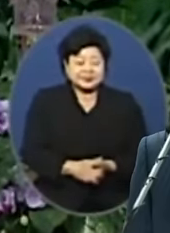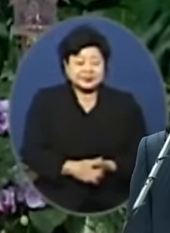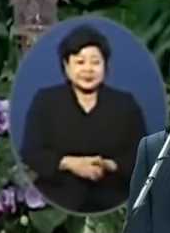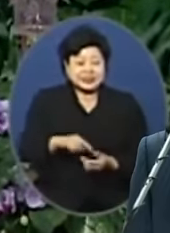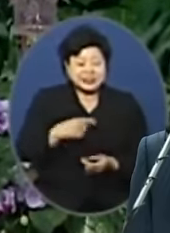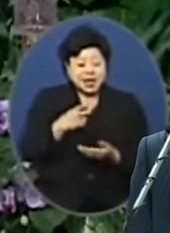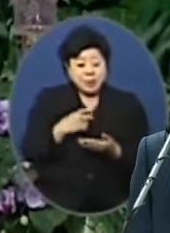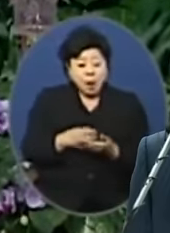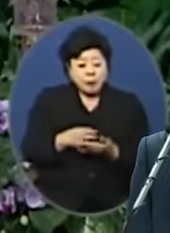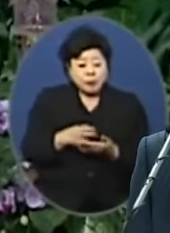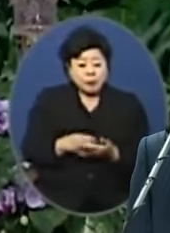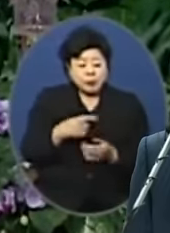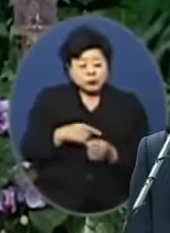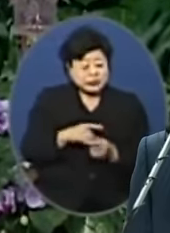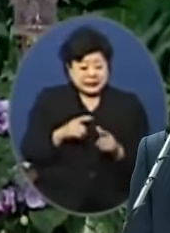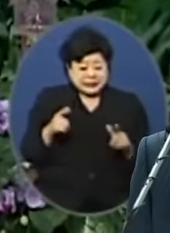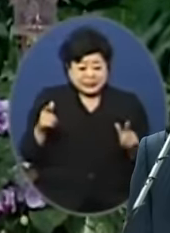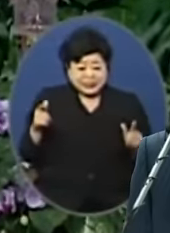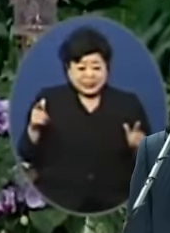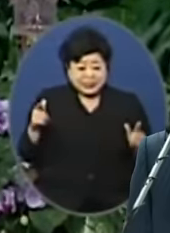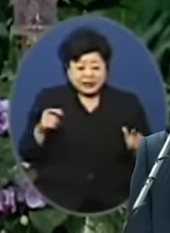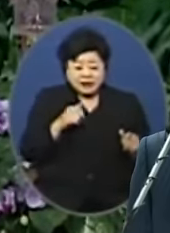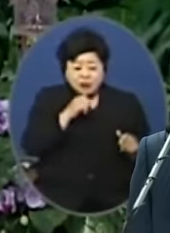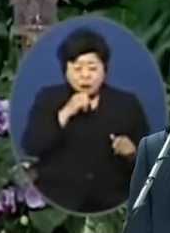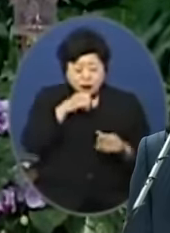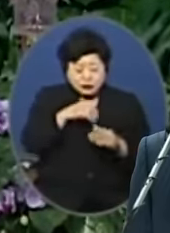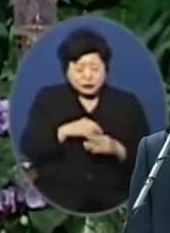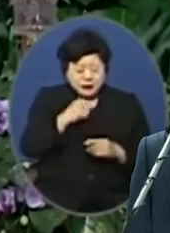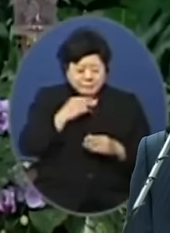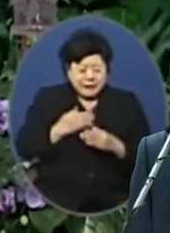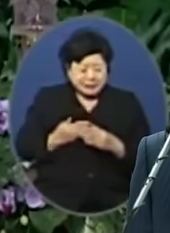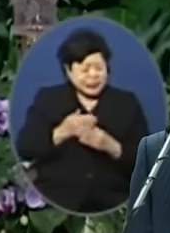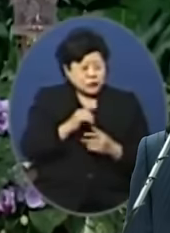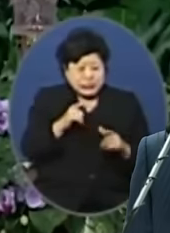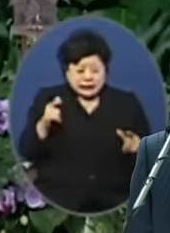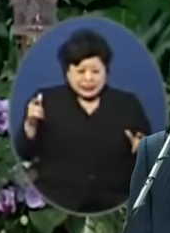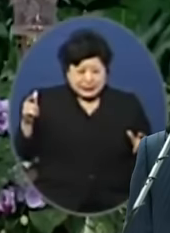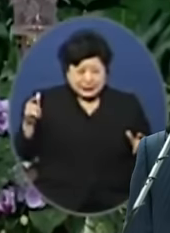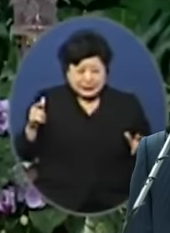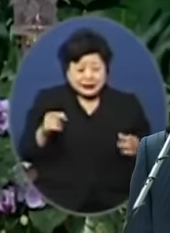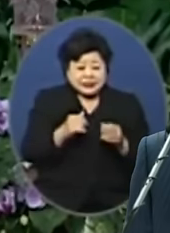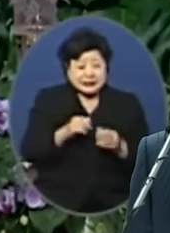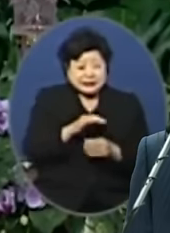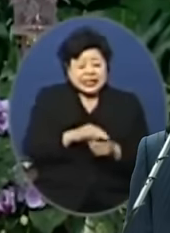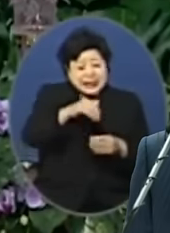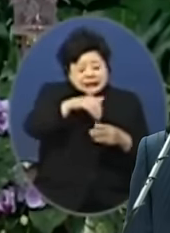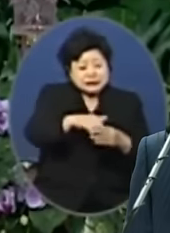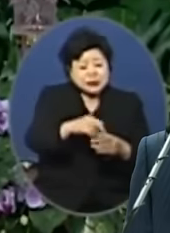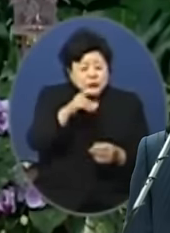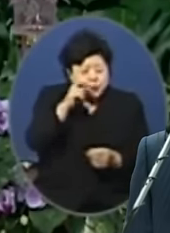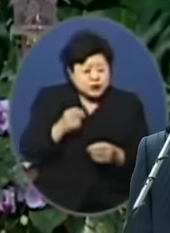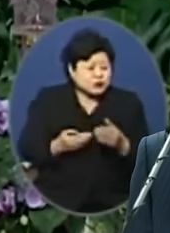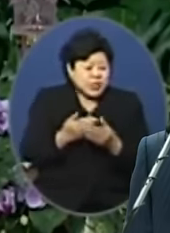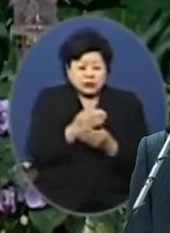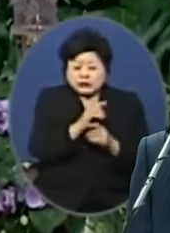자기 법칙을 무시하지 않습니다. 콩을 심었는데 밭이 나게 하지 않습니다. 사랑을 심어놓고 미움이